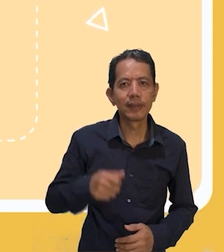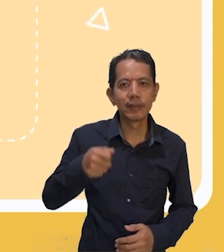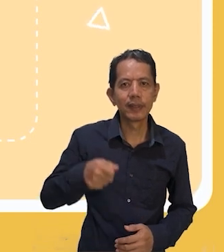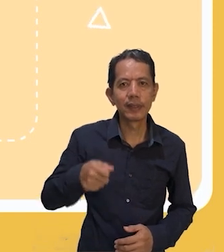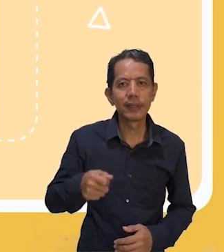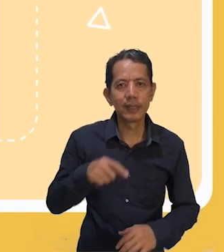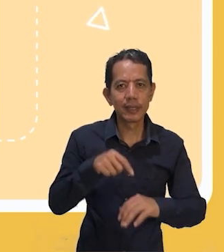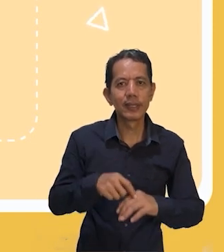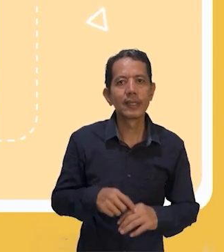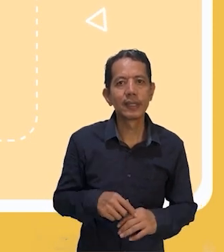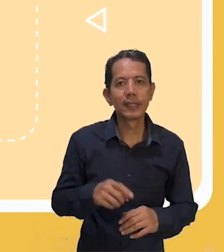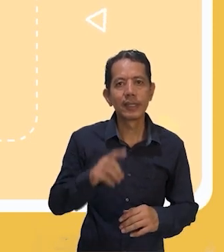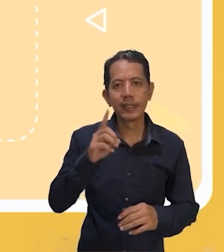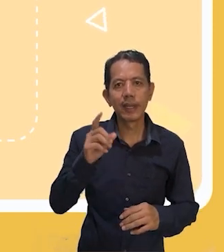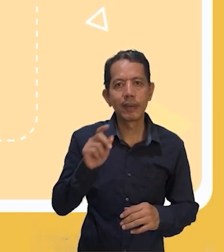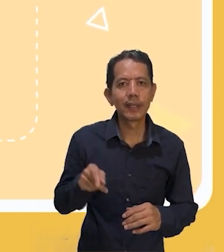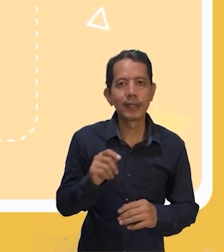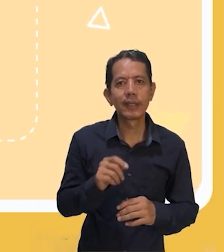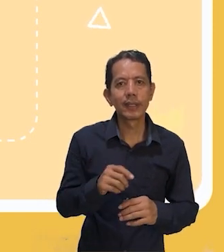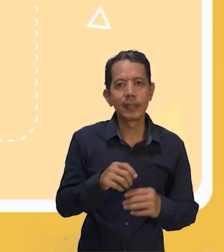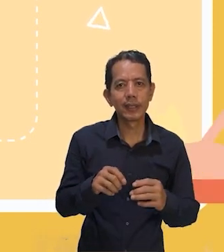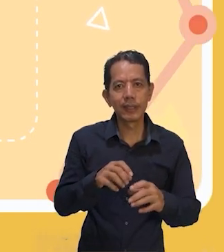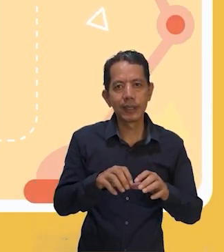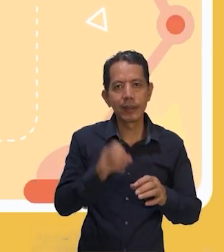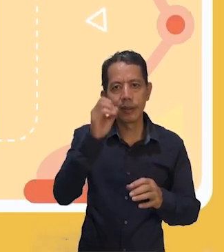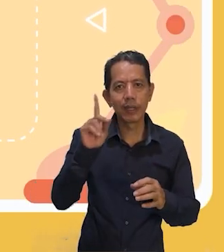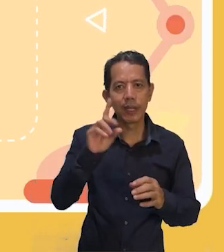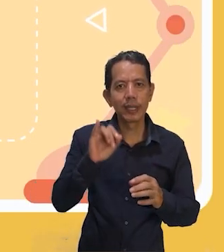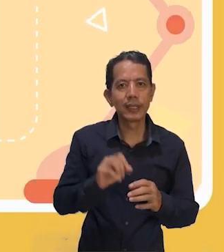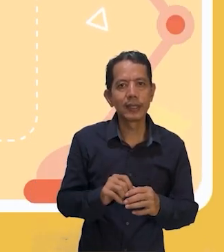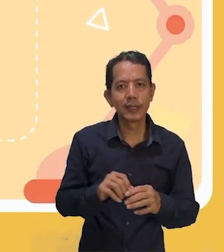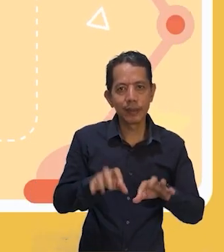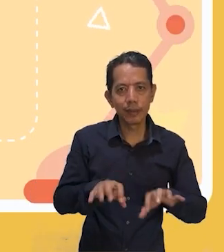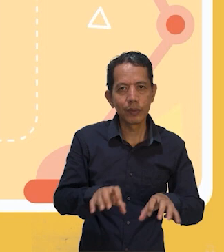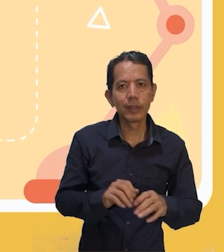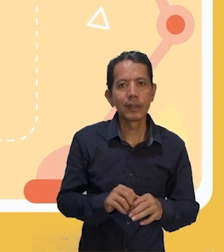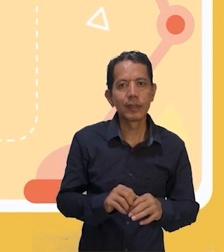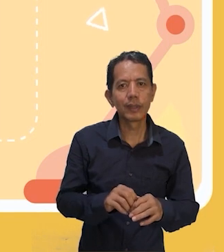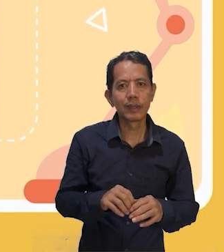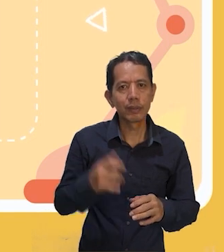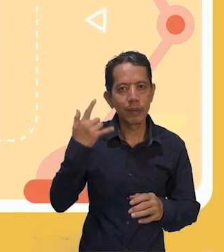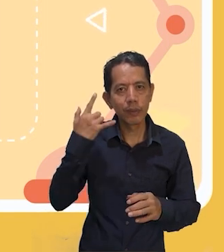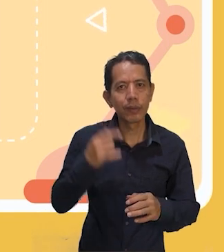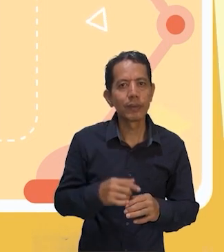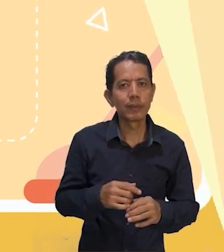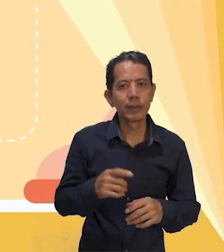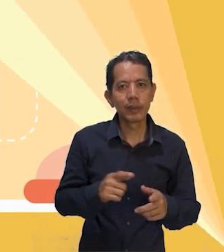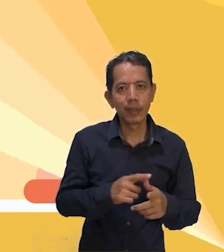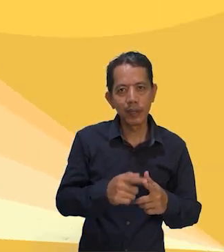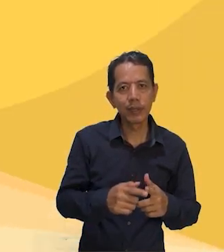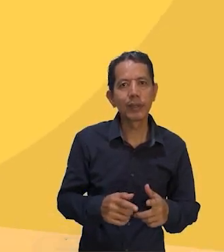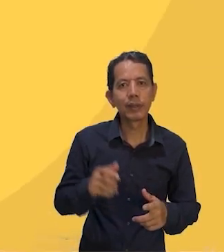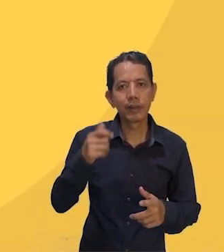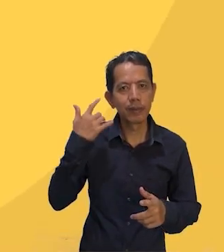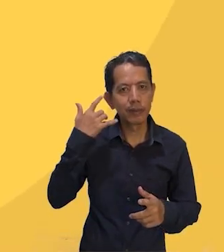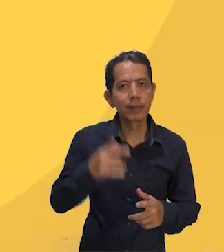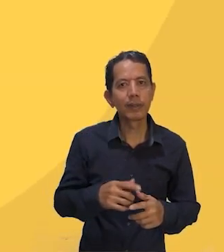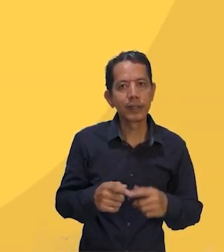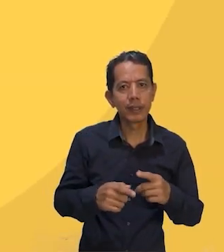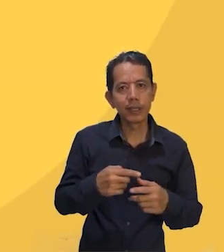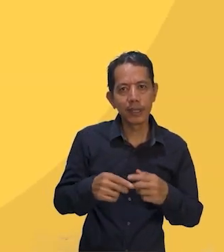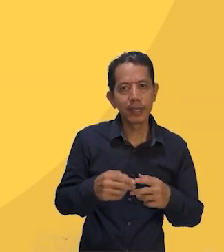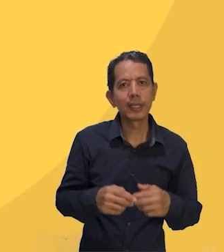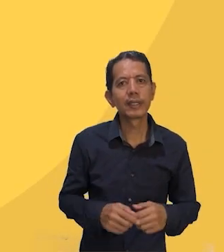aplikasi ini dapat diakses secara online melalui komputer, smartphone, atau handphone rekan-rekan. Yang